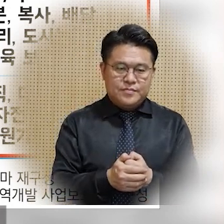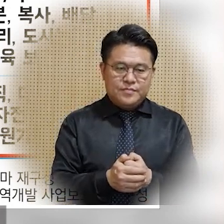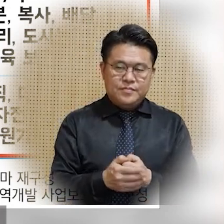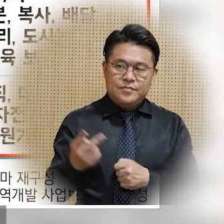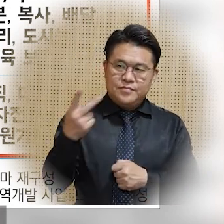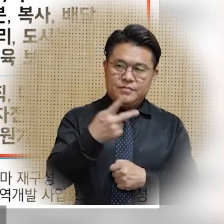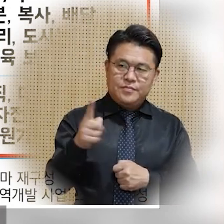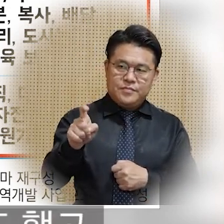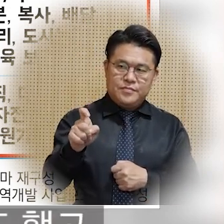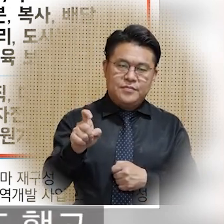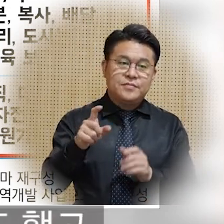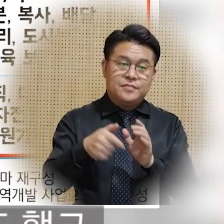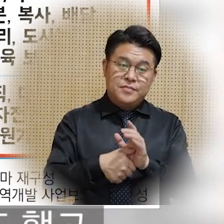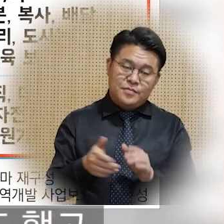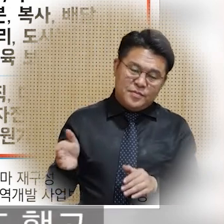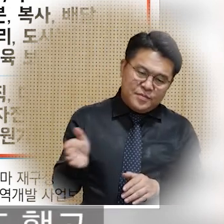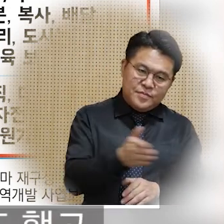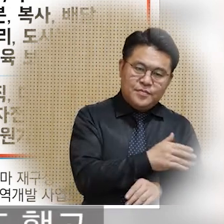확산이 되면서